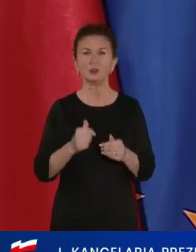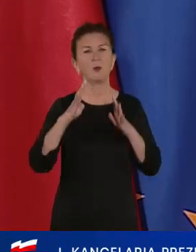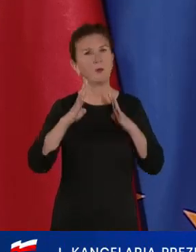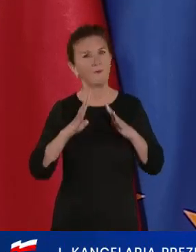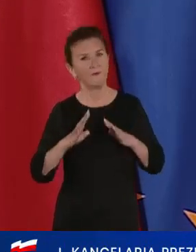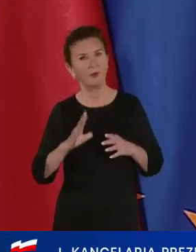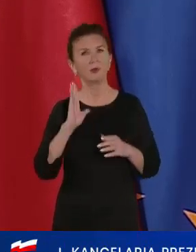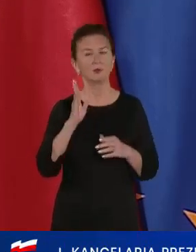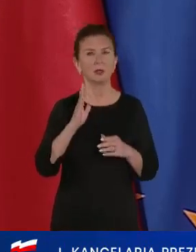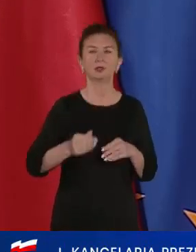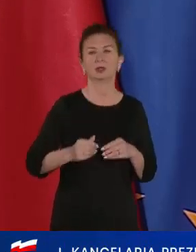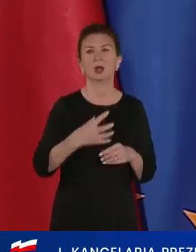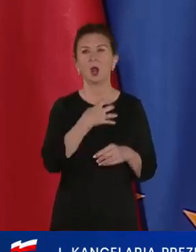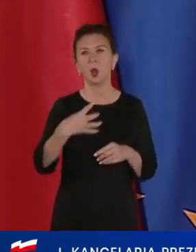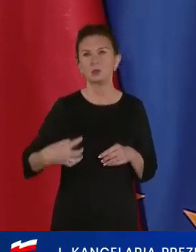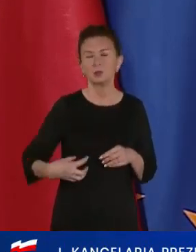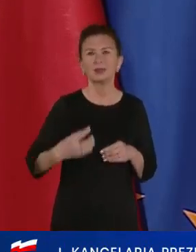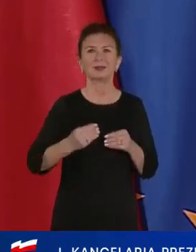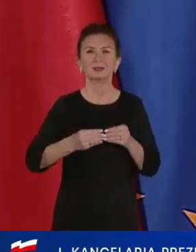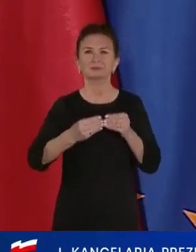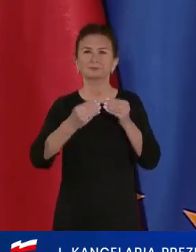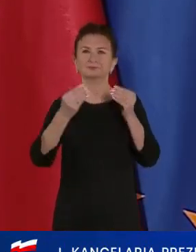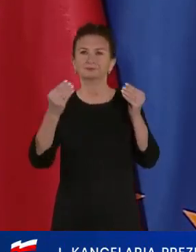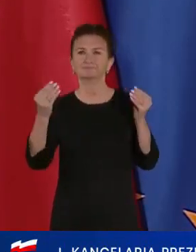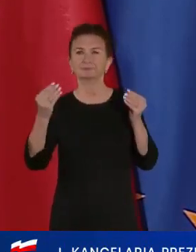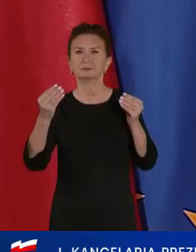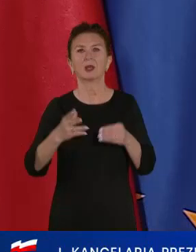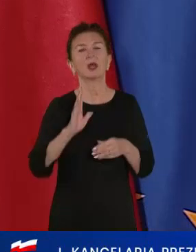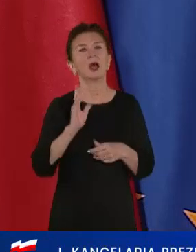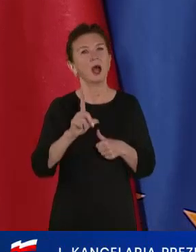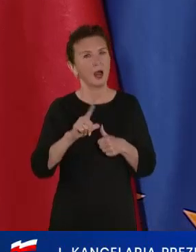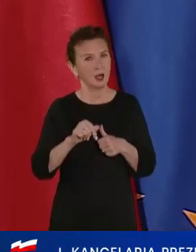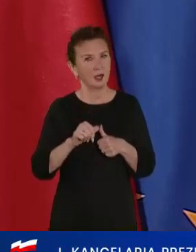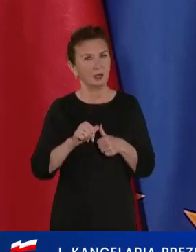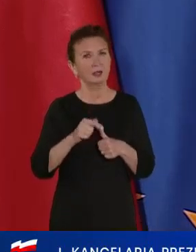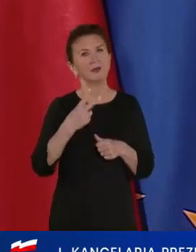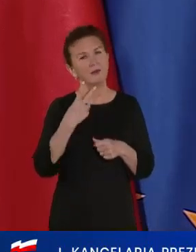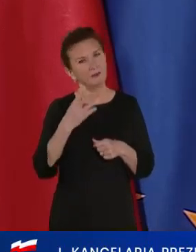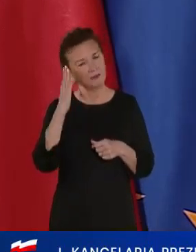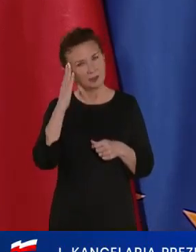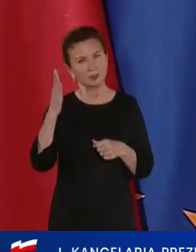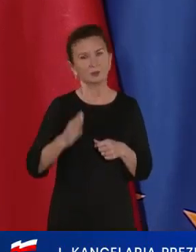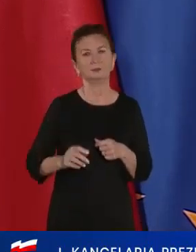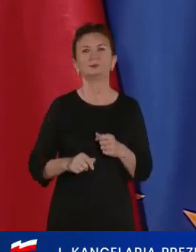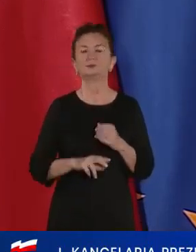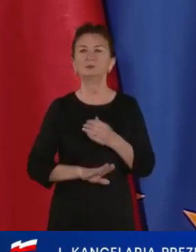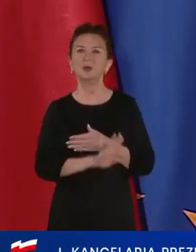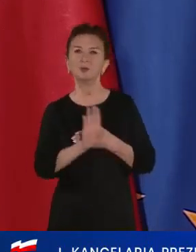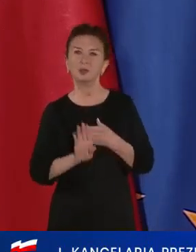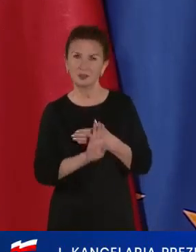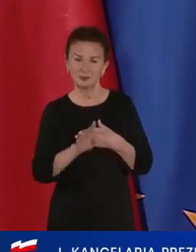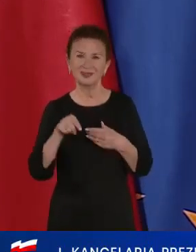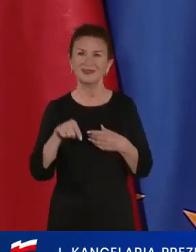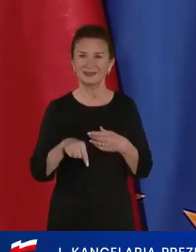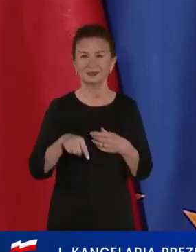gospodarkę na prostą. Oczywiście przedstawiciele tych branż, które